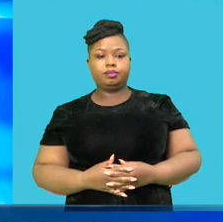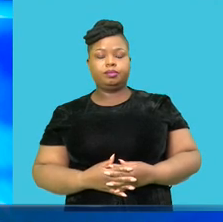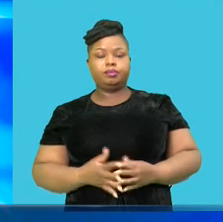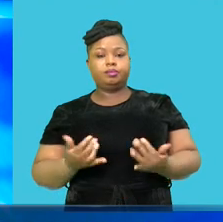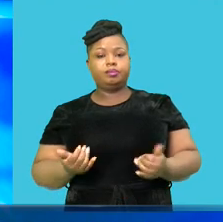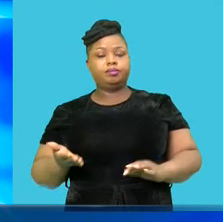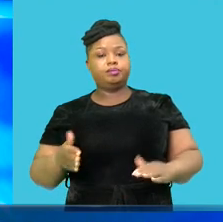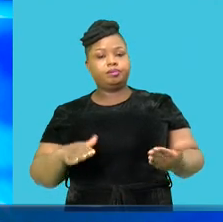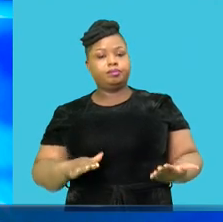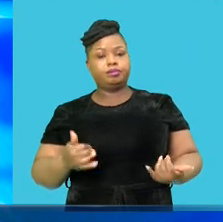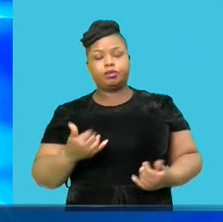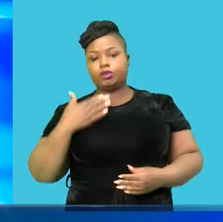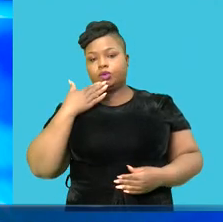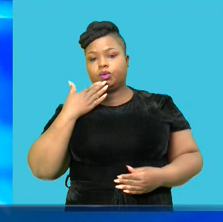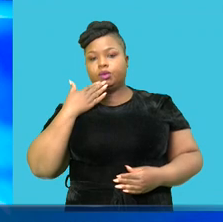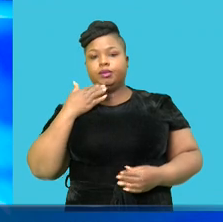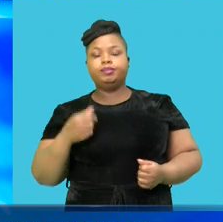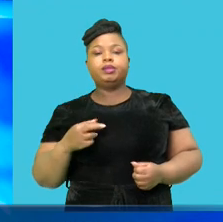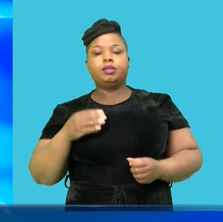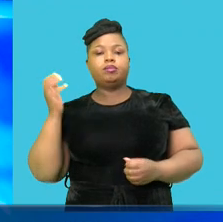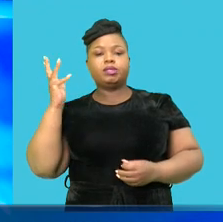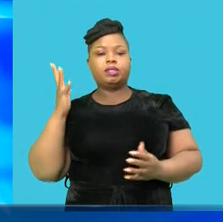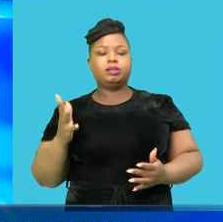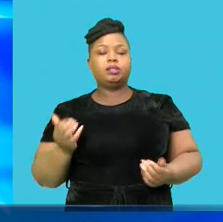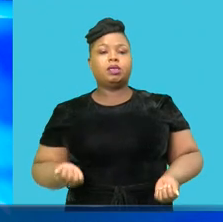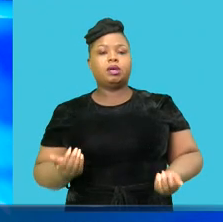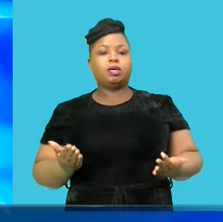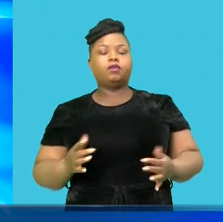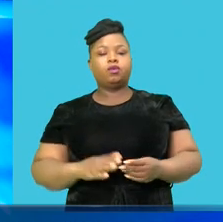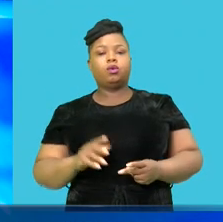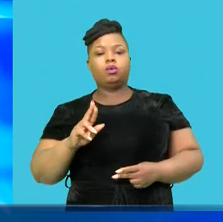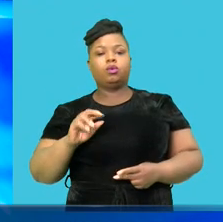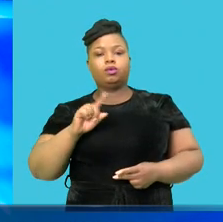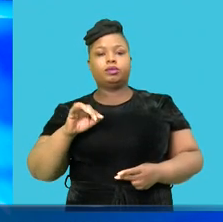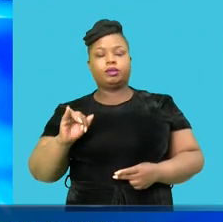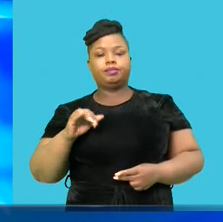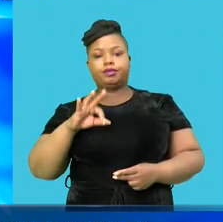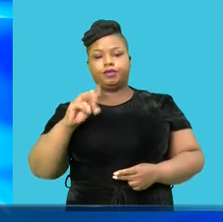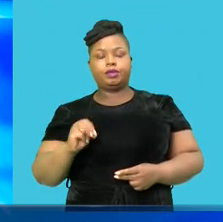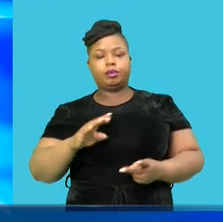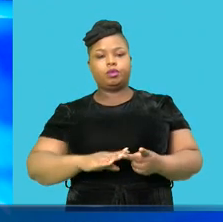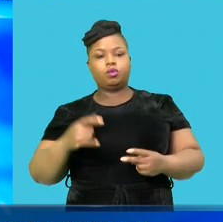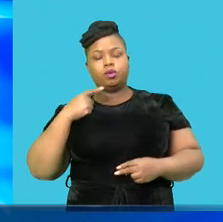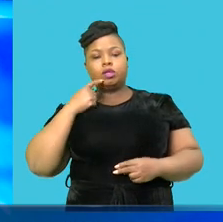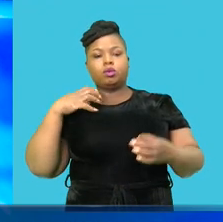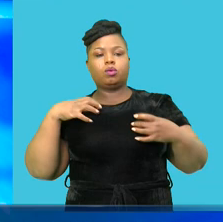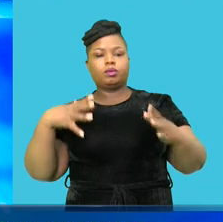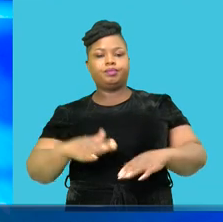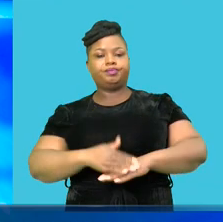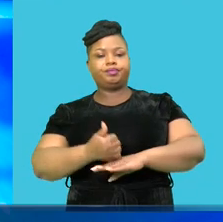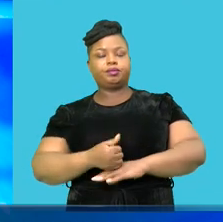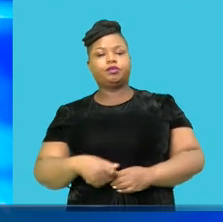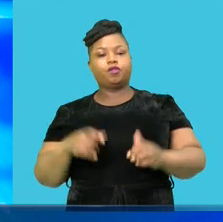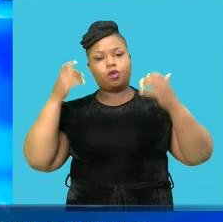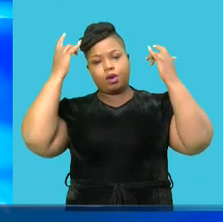Akasekho umsasazi wakunoma thotholo okhoze FM nokwangumsunguli wembasa iCrown Gospel Awards uzanele Mpokazi Nkambule